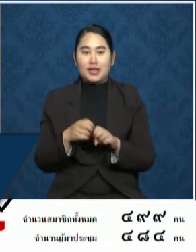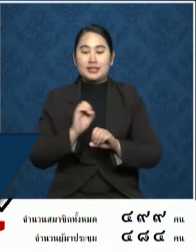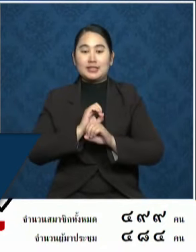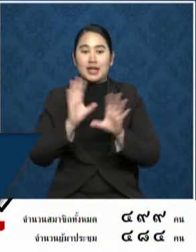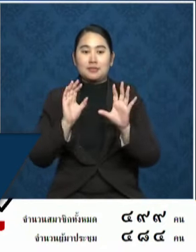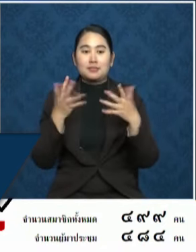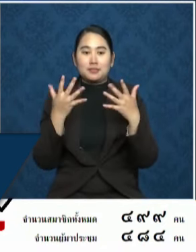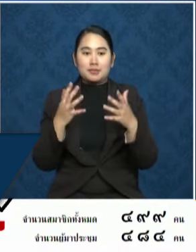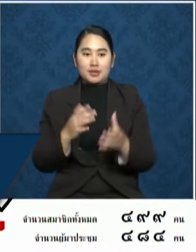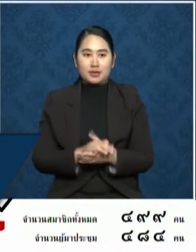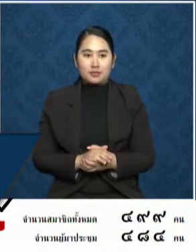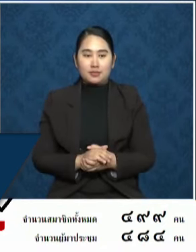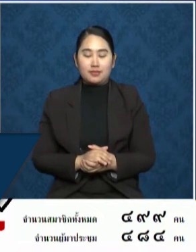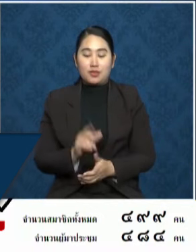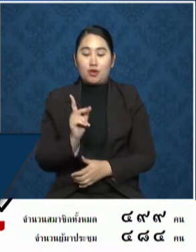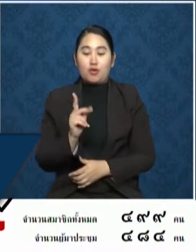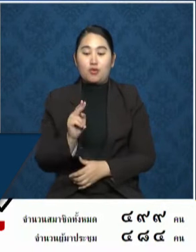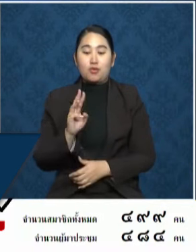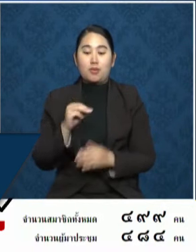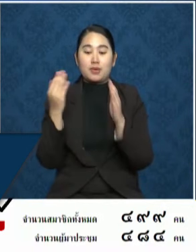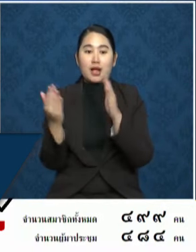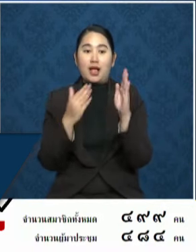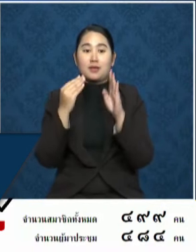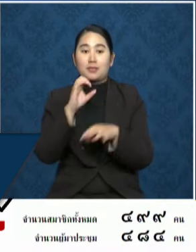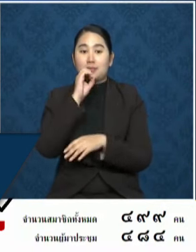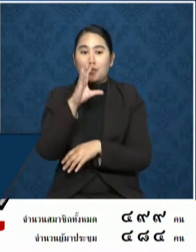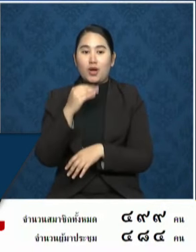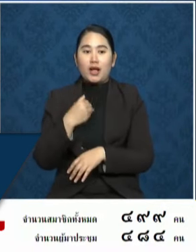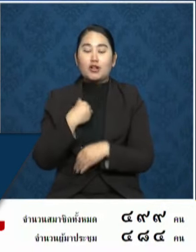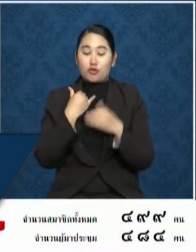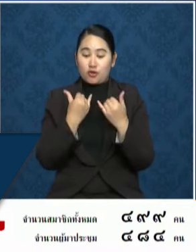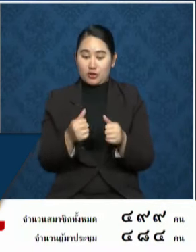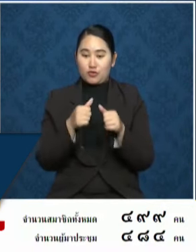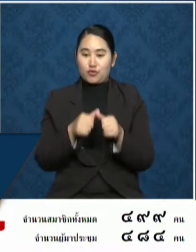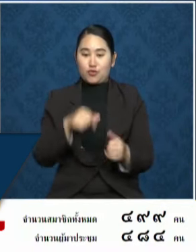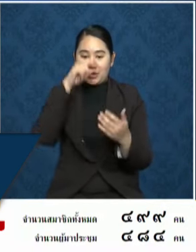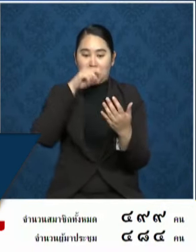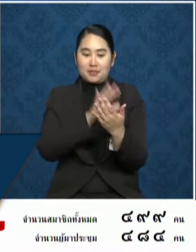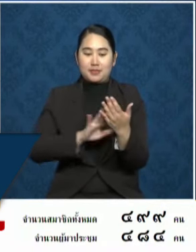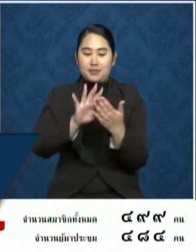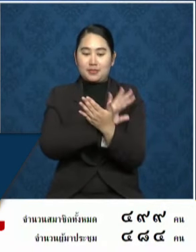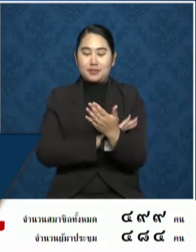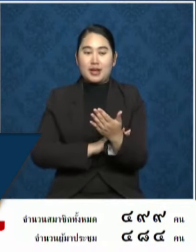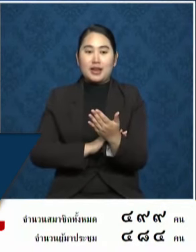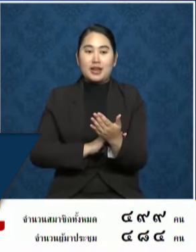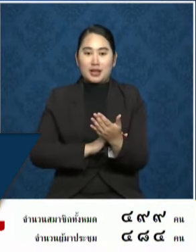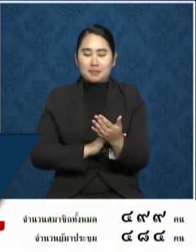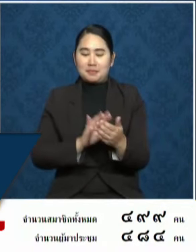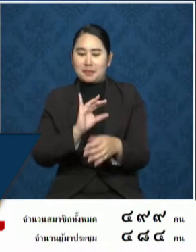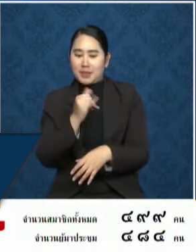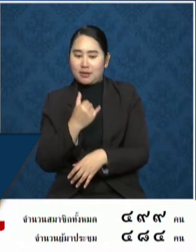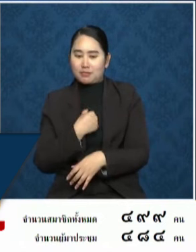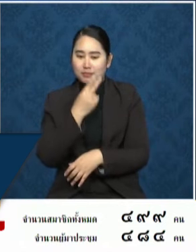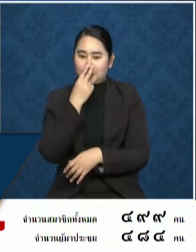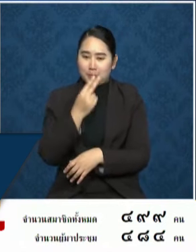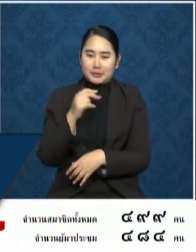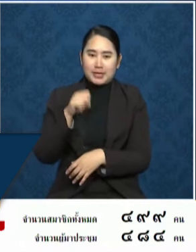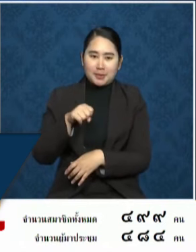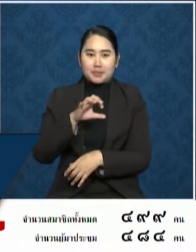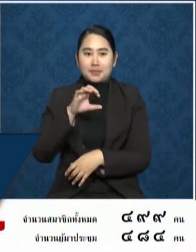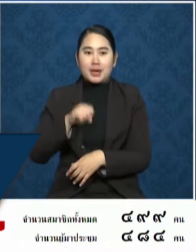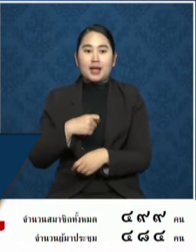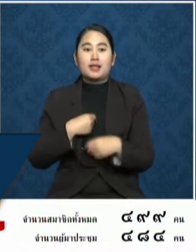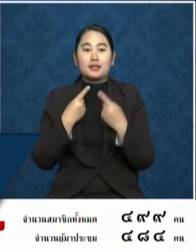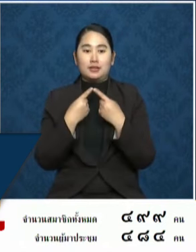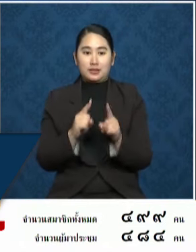เนี่ยมอตุก็มักจะอ้างว่าเราอยู่ในประเทศที่ใกล้เส้นสูญสุดครับการพยากรณ์อาจจะยากกว่าประเทศที่อยู่